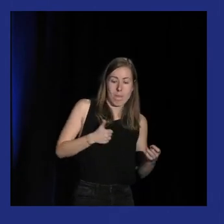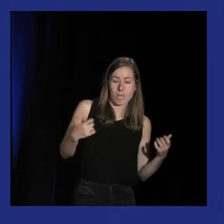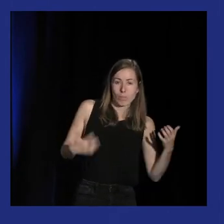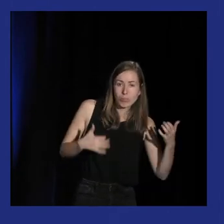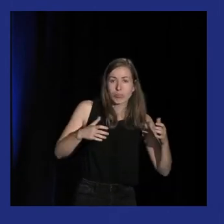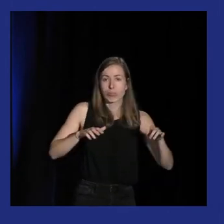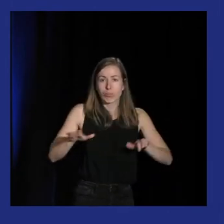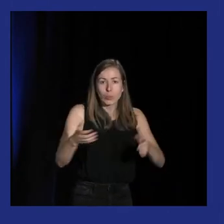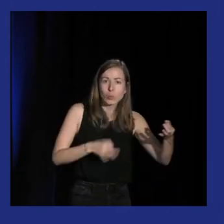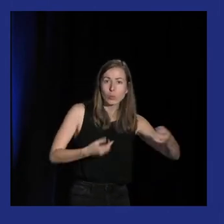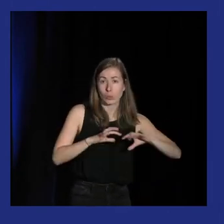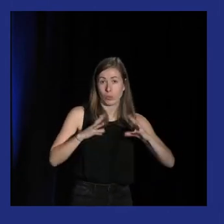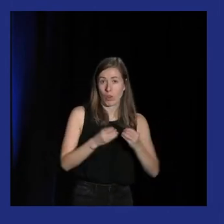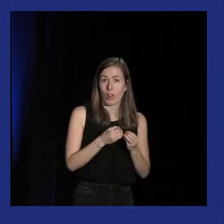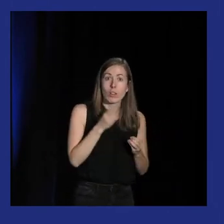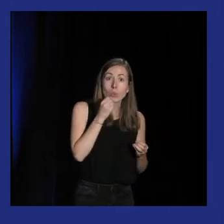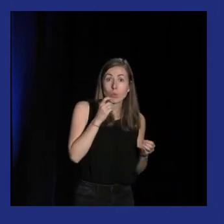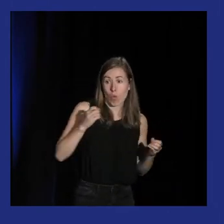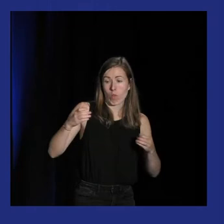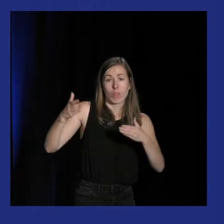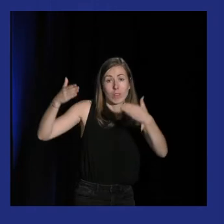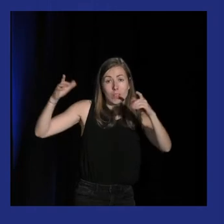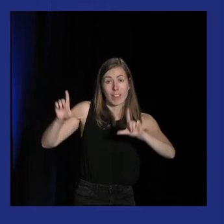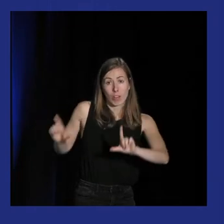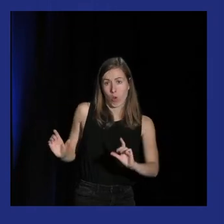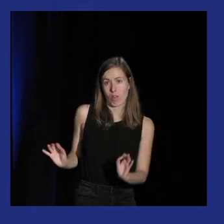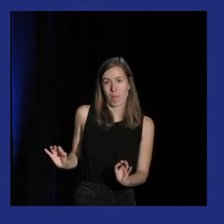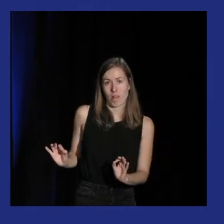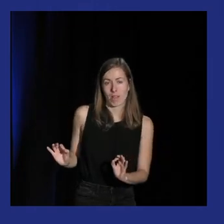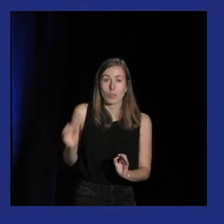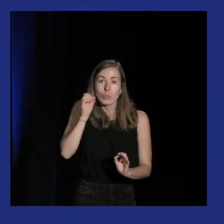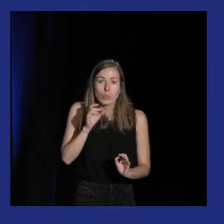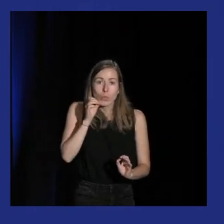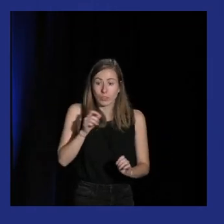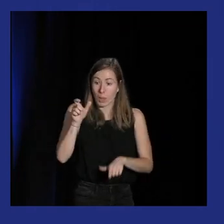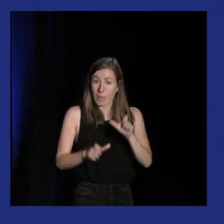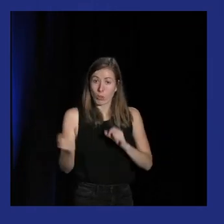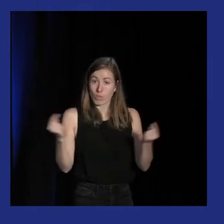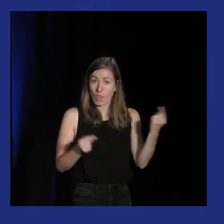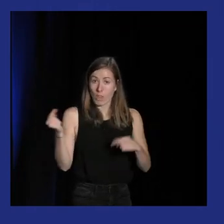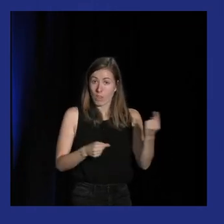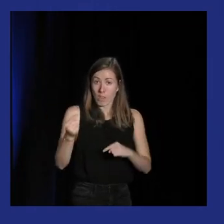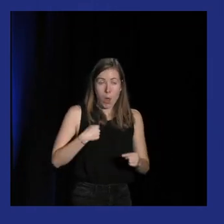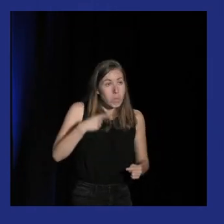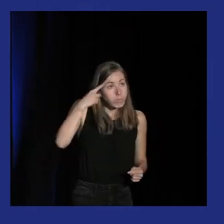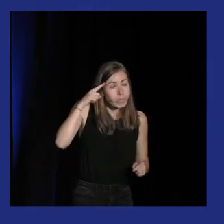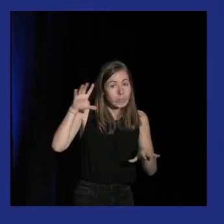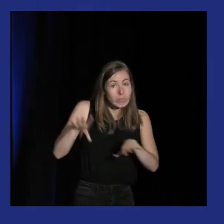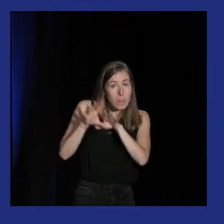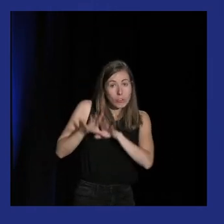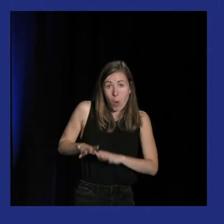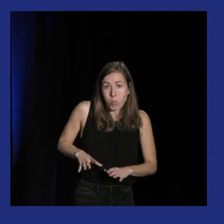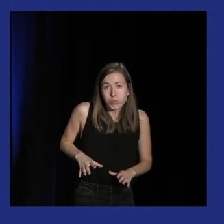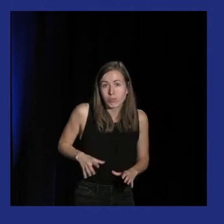souvent pas tout le temps ces musiques sont jouées sans écran et donc dans la salle on a des personnes qui allaient voir ce répertoire sans savoir forcément d'outils